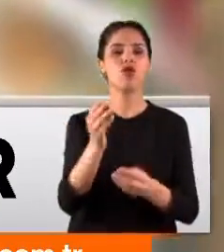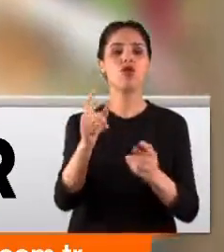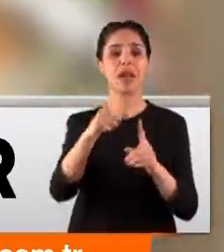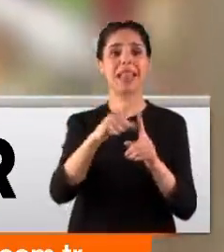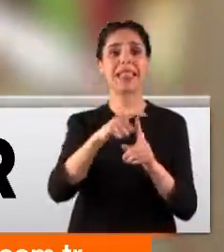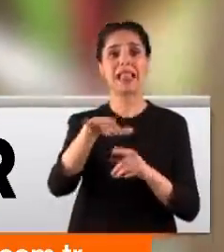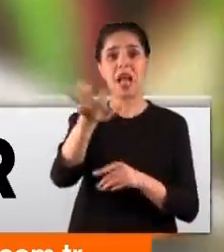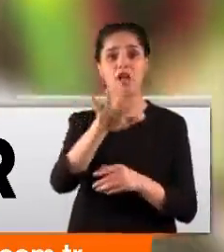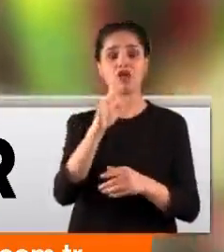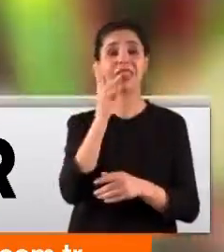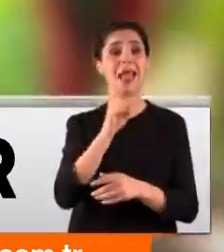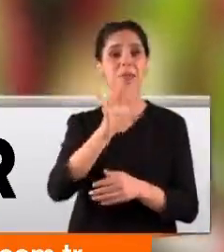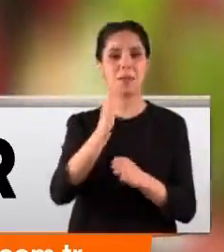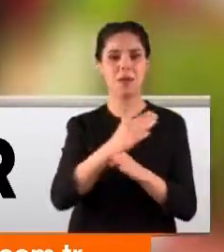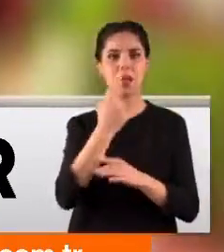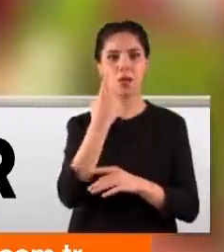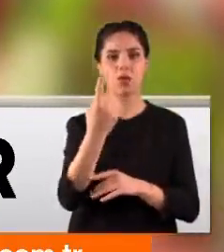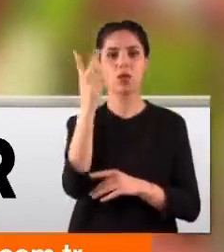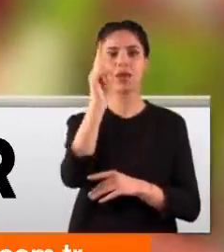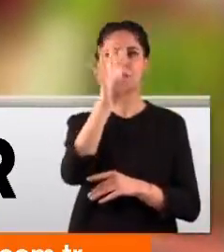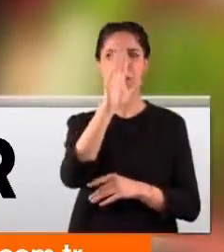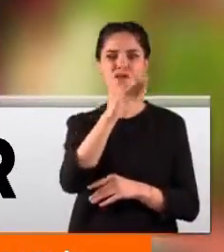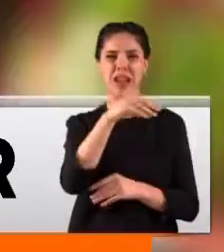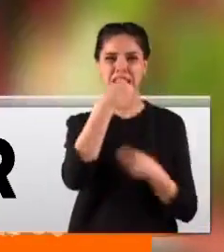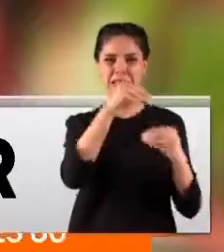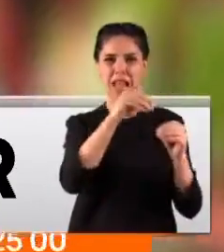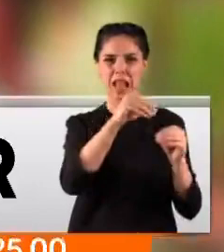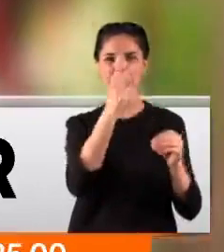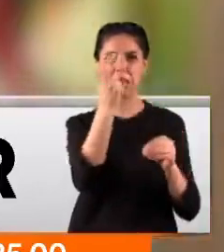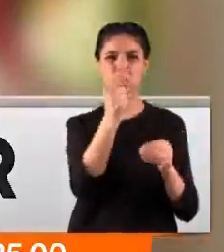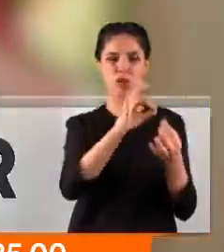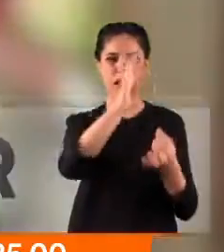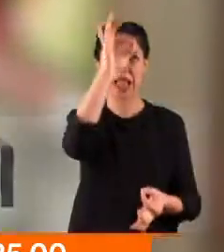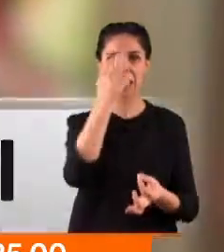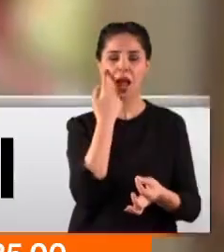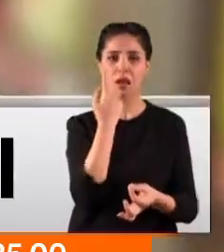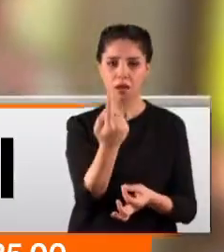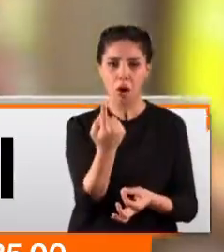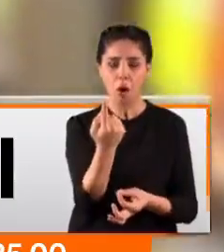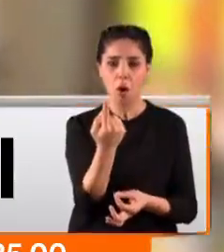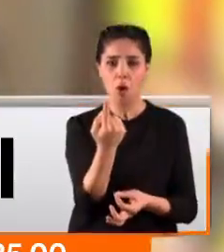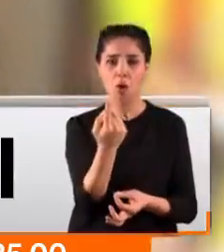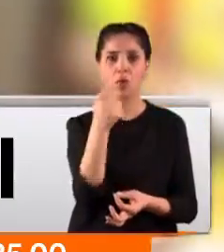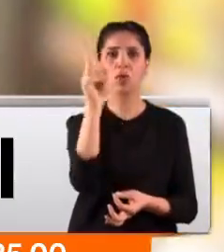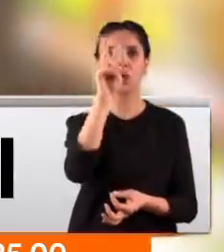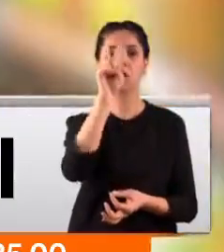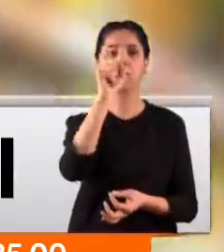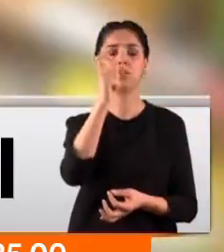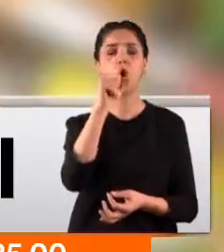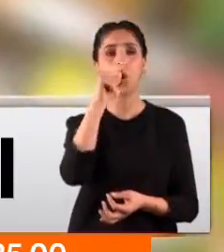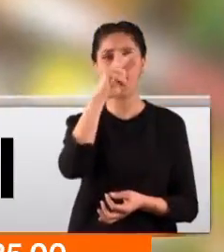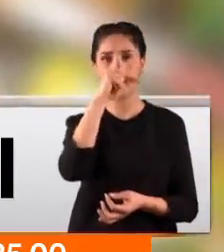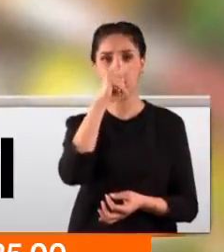göre 27 Mart'ta 25 liraya satılan 2,5 litrelik bu bulaşık deterjanının fiyatı 29